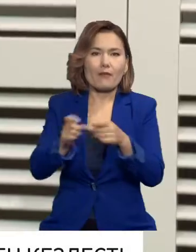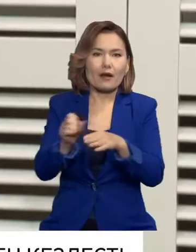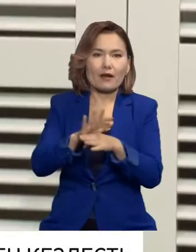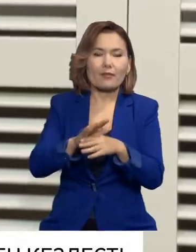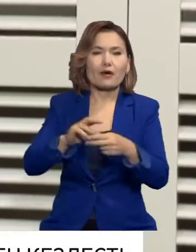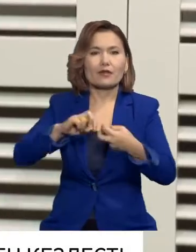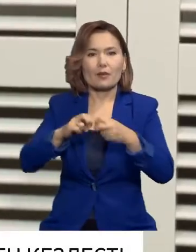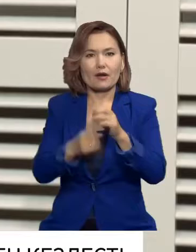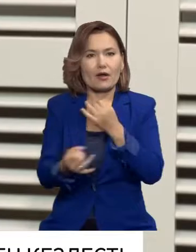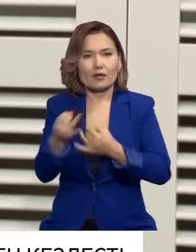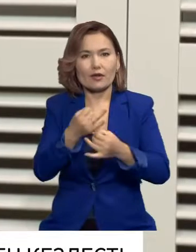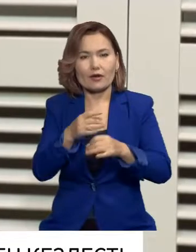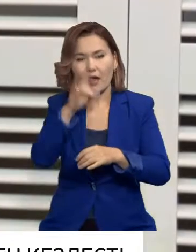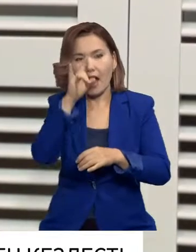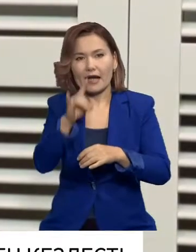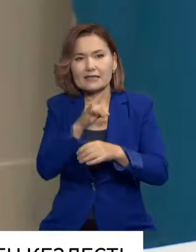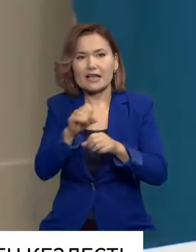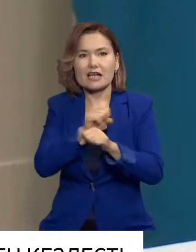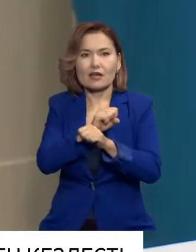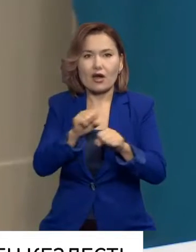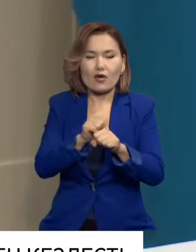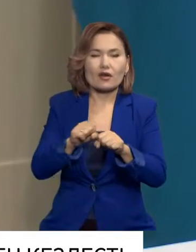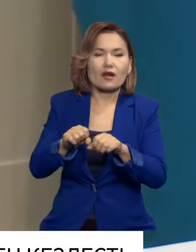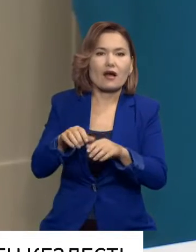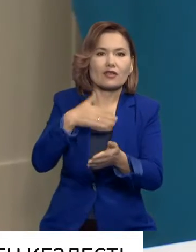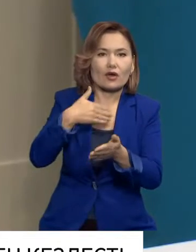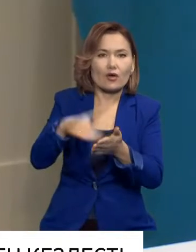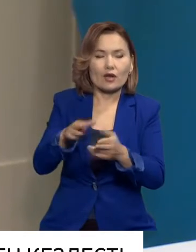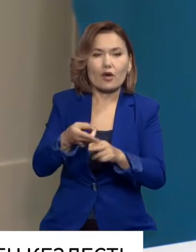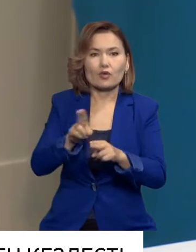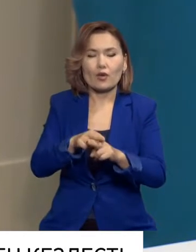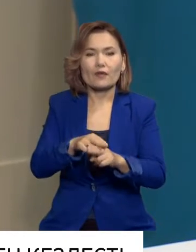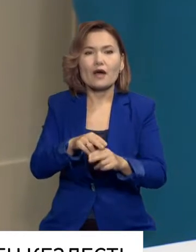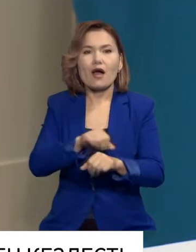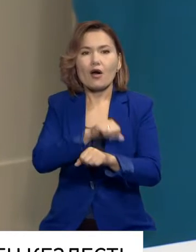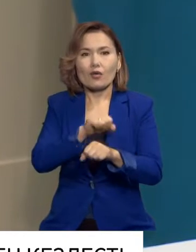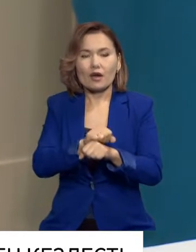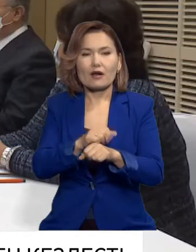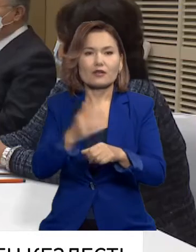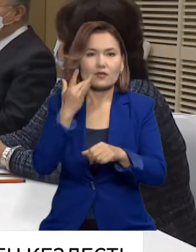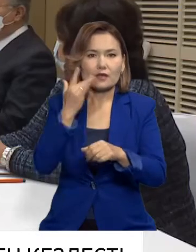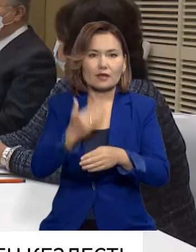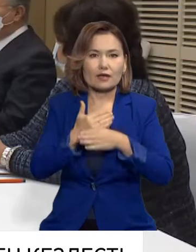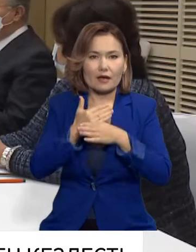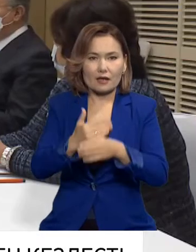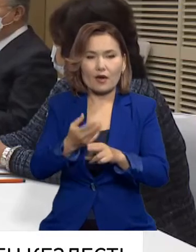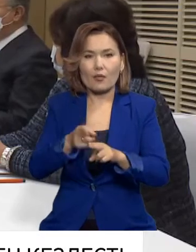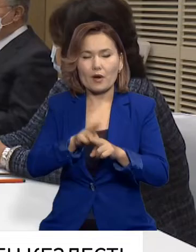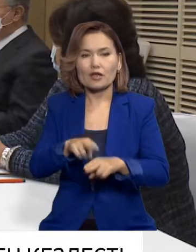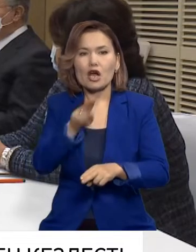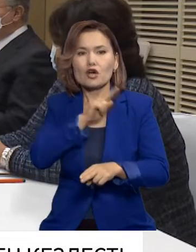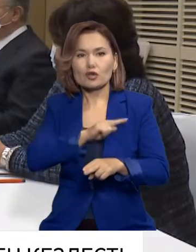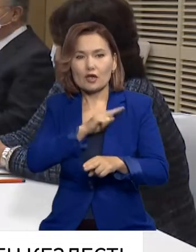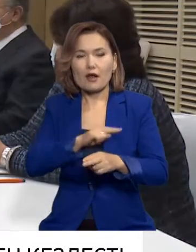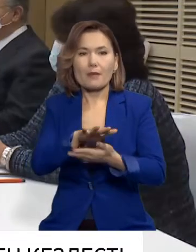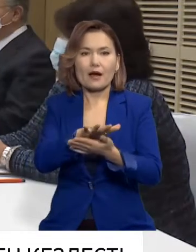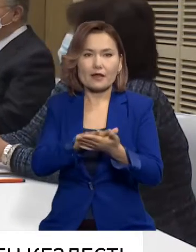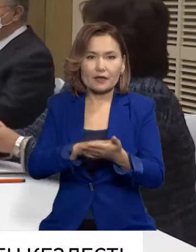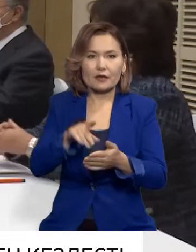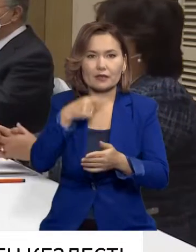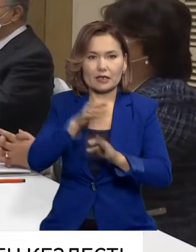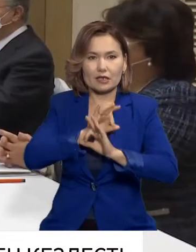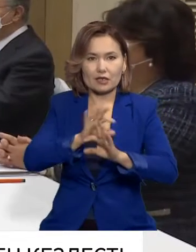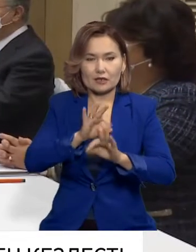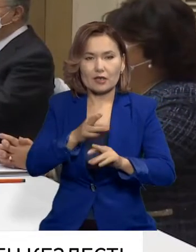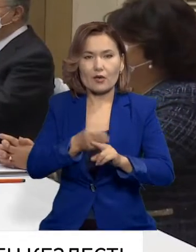Сондай-ақ Қазақстанның ядролық қарусыздануға және жаппай қырып-жою қаруын таратпау режимін нығайтуға үлес қосатынын, осы бағыттағы жұмыстарды жалғастыра беретінін